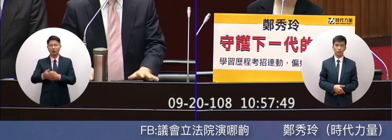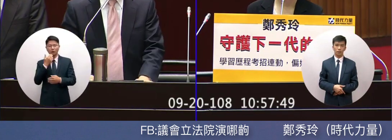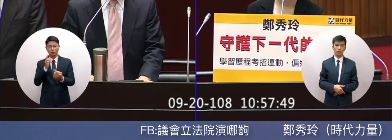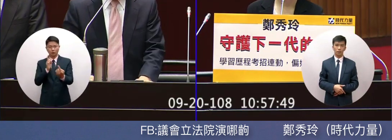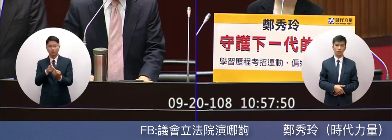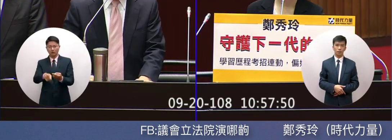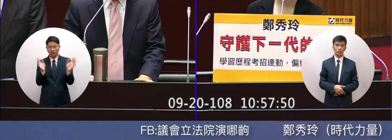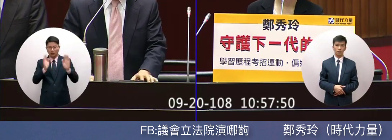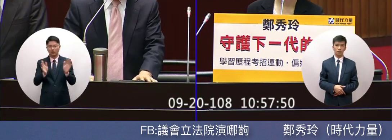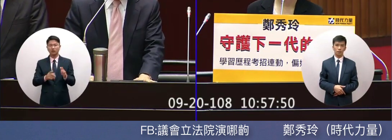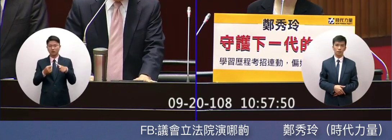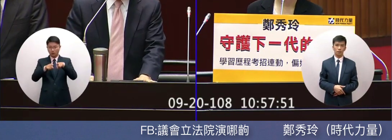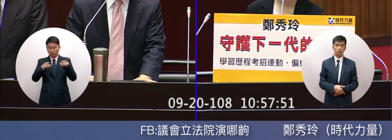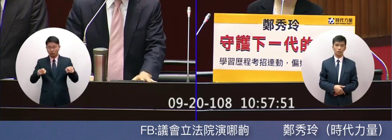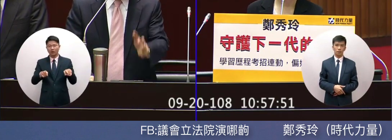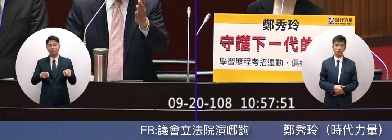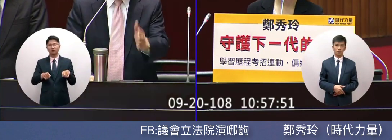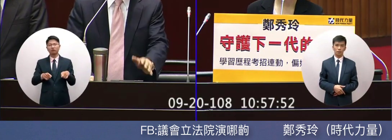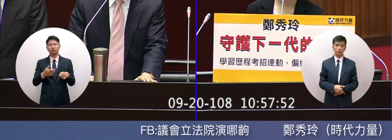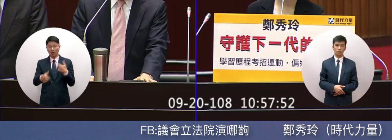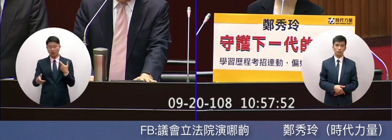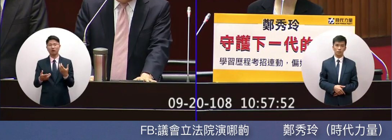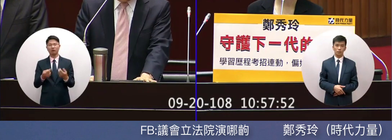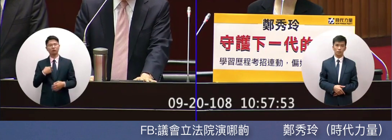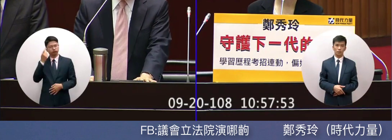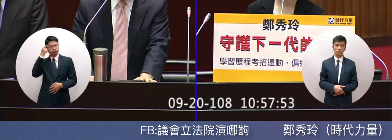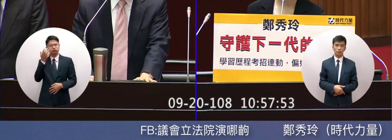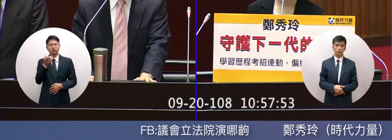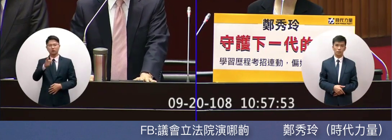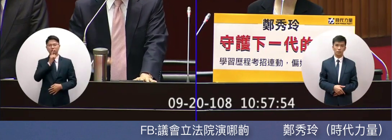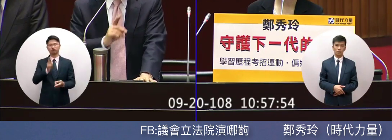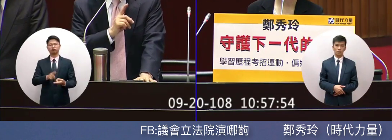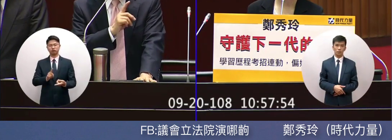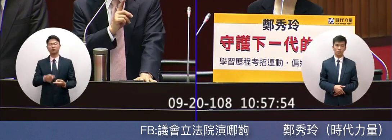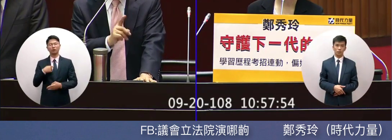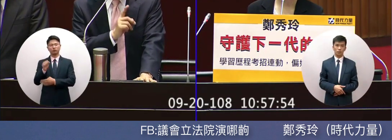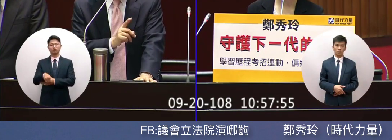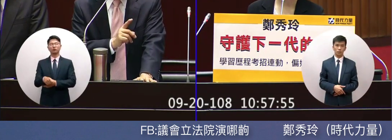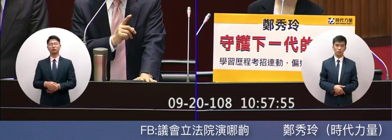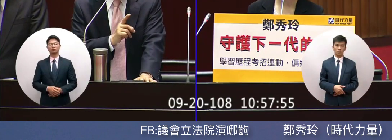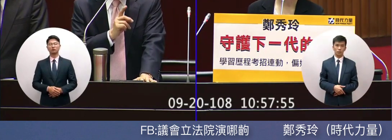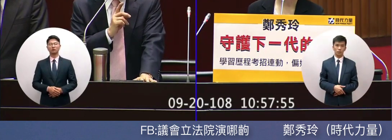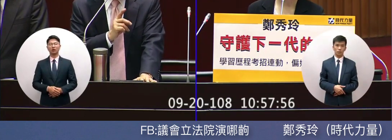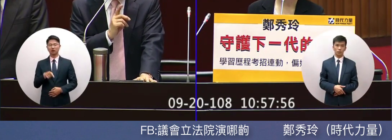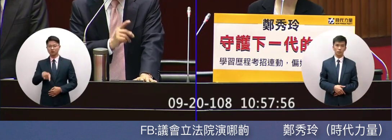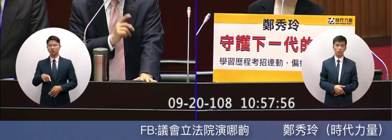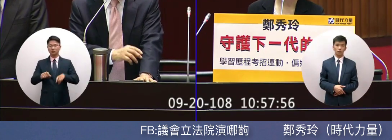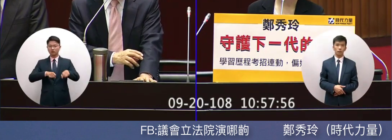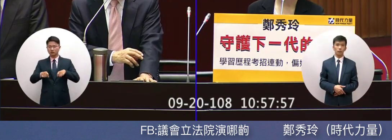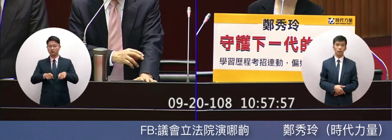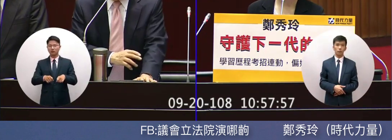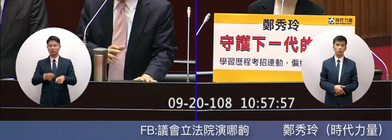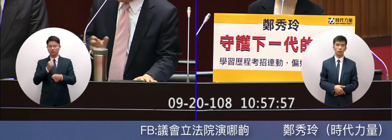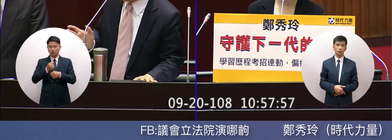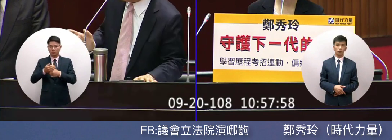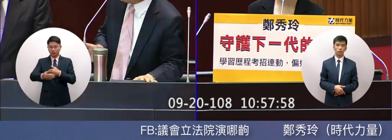平上会失去，我觉得是不对的。我同意郑委员刚才所讲，那这个运作的方式，作业的